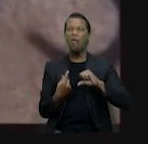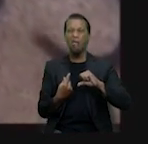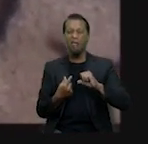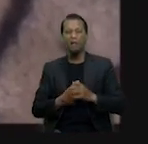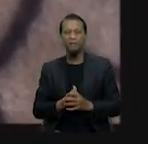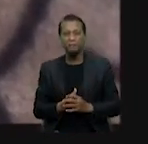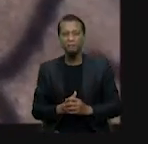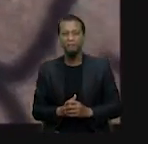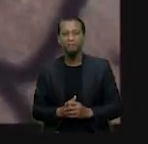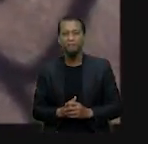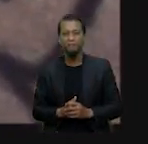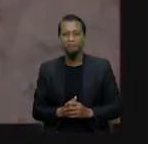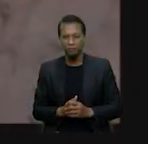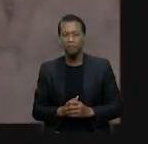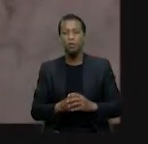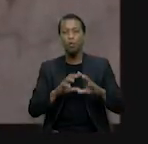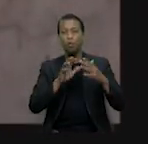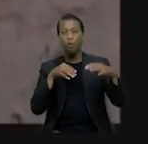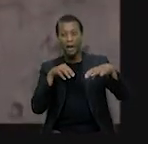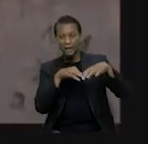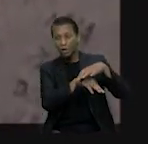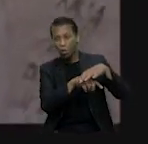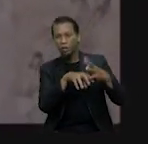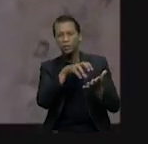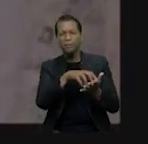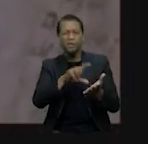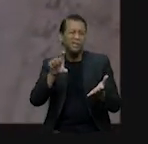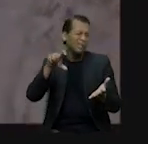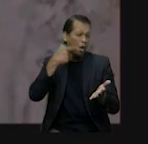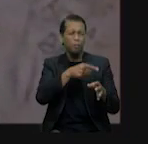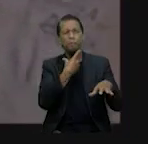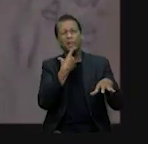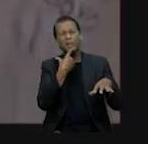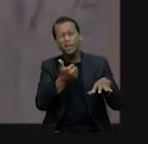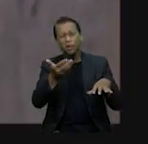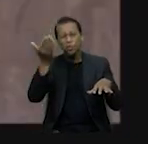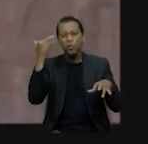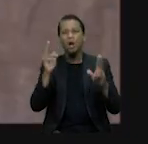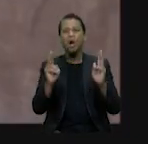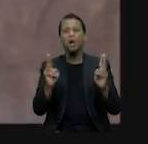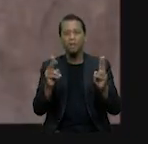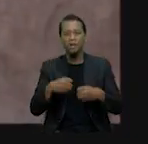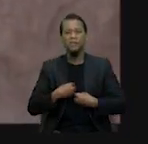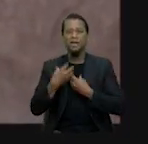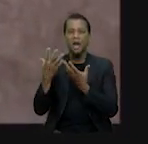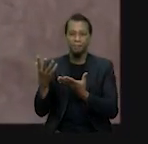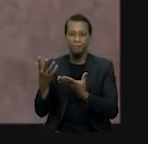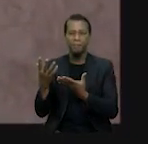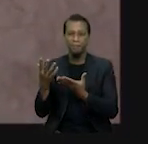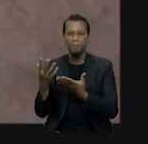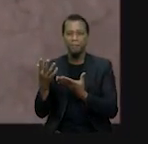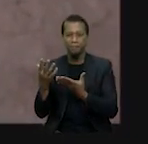merupakan salah satu tempat paling bersejarah dalam perjalanan agama Islam sebagai tempat suci dan bersejarah sudah